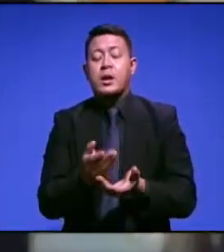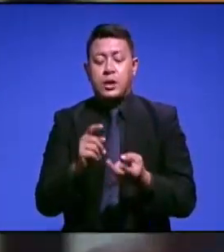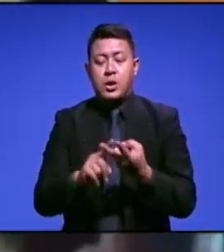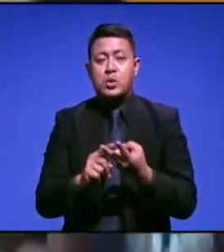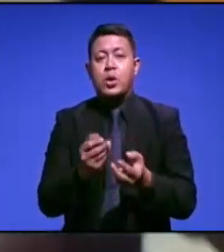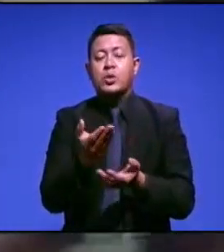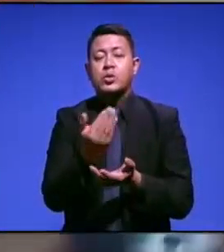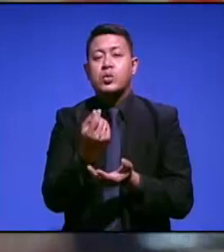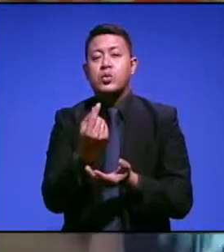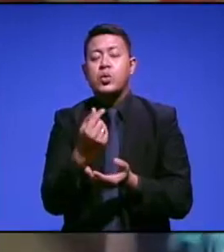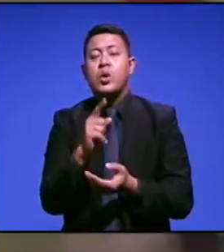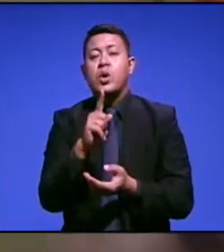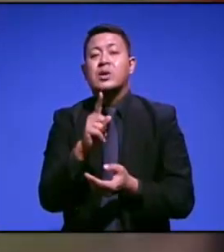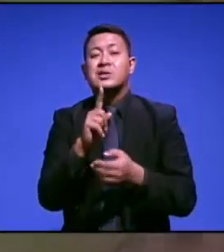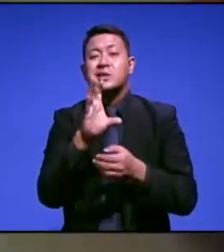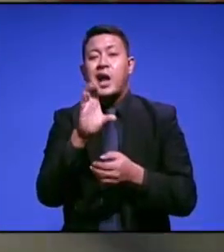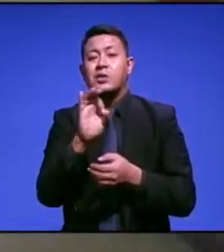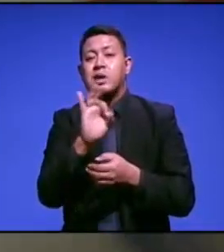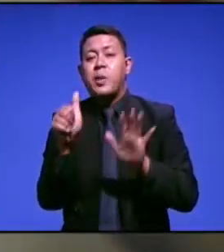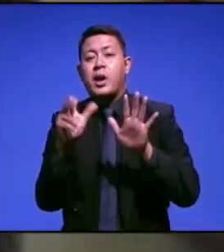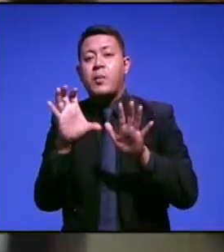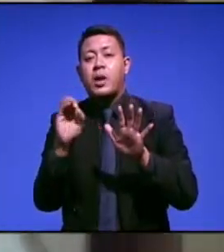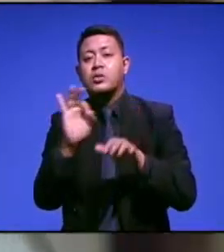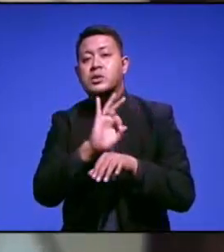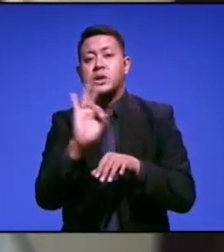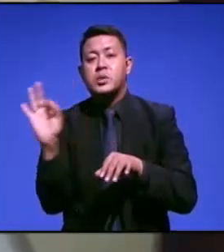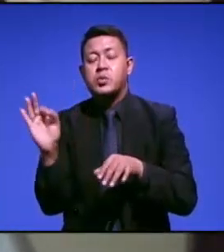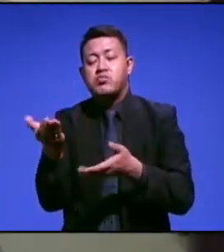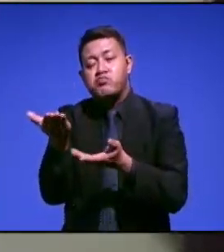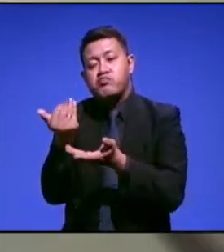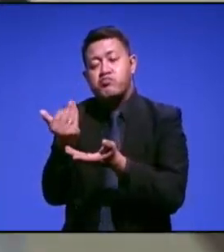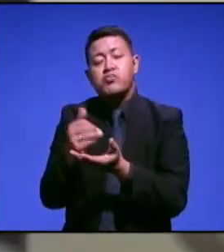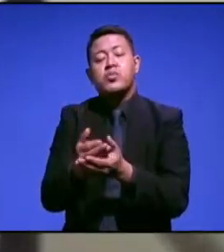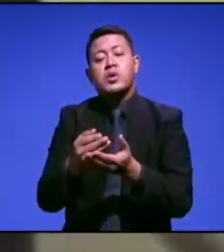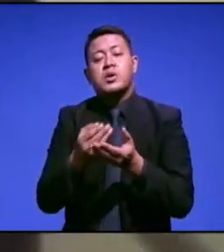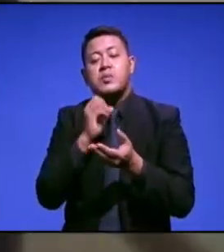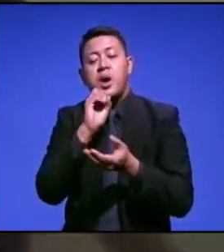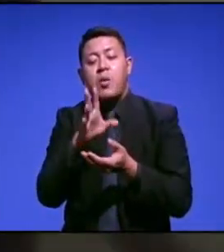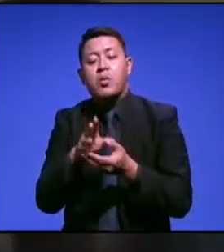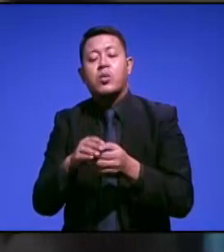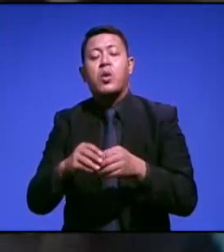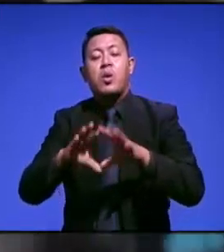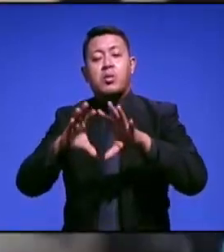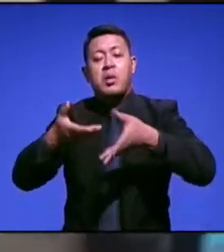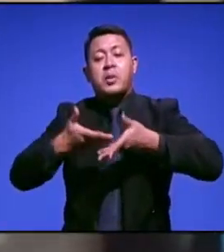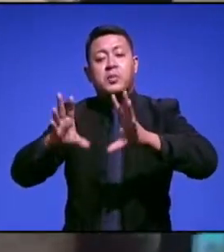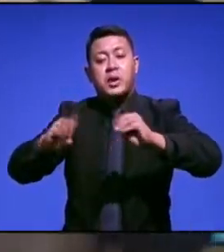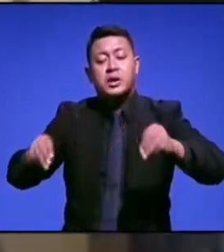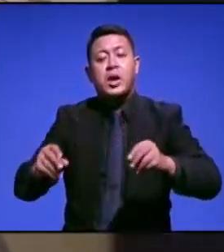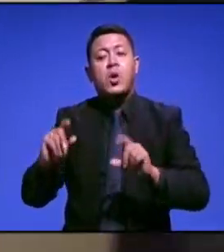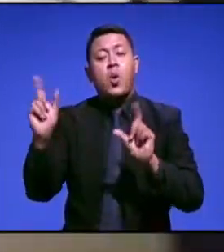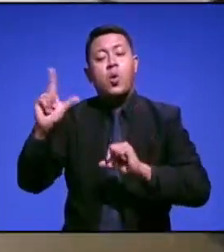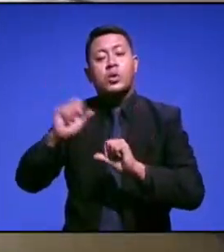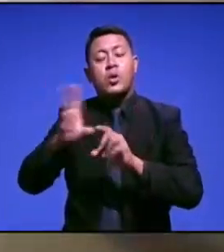tunai 100 hingga 600 ribu rupiah. Mereka dijanjikan pekerjaan, utang lunas, hingga memiliki